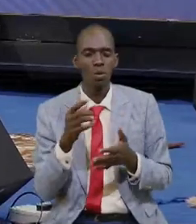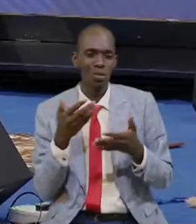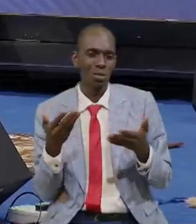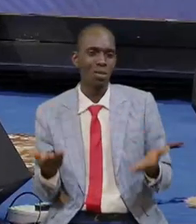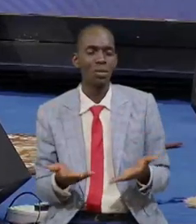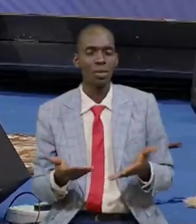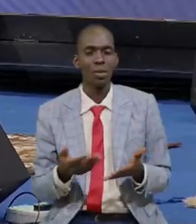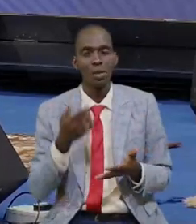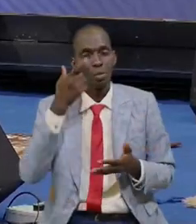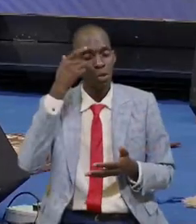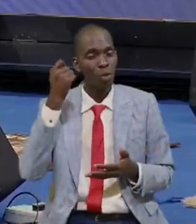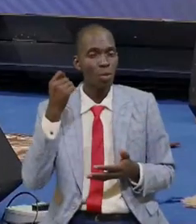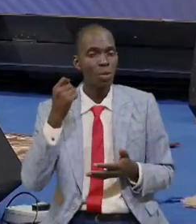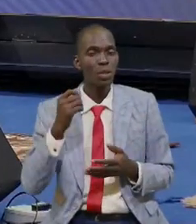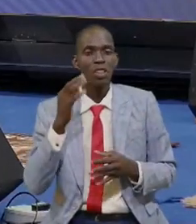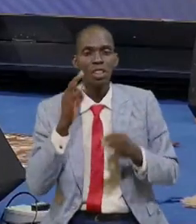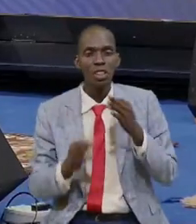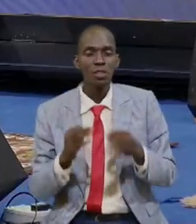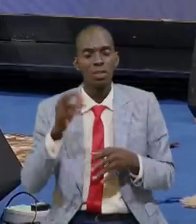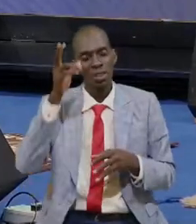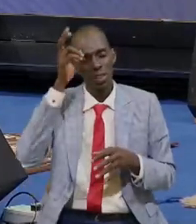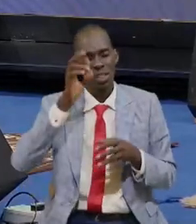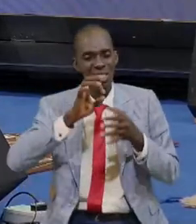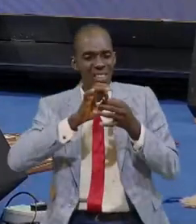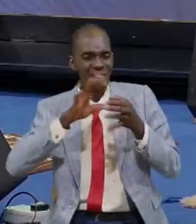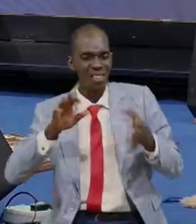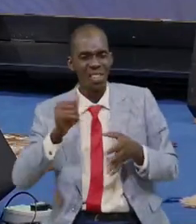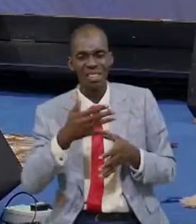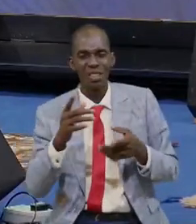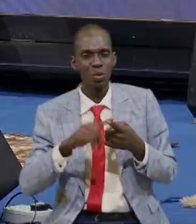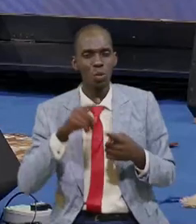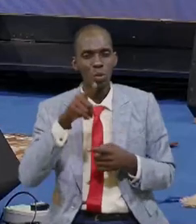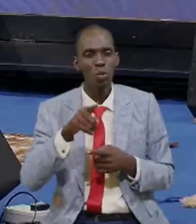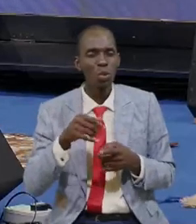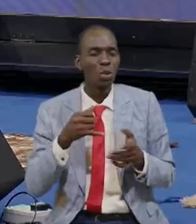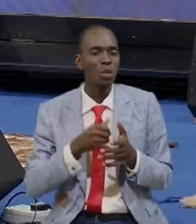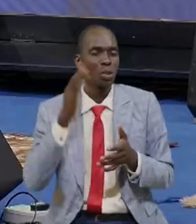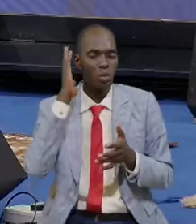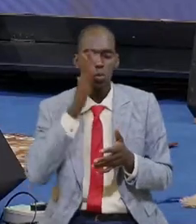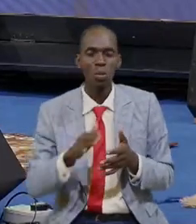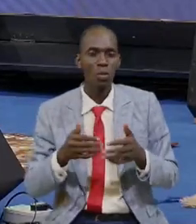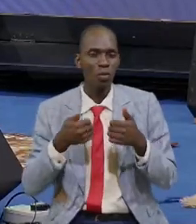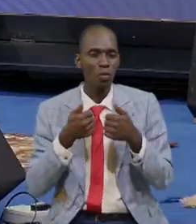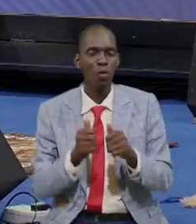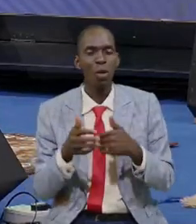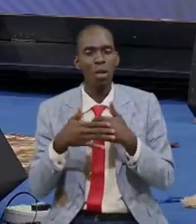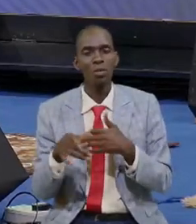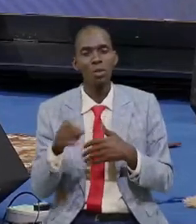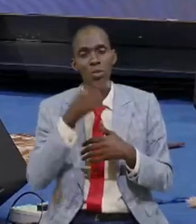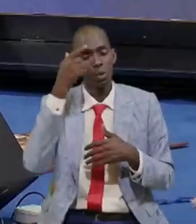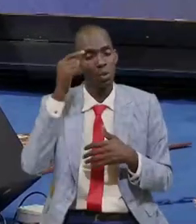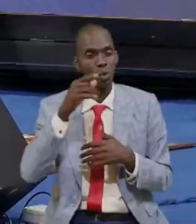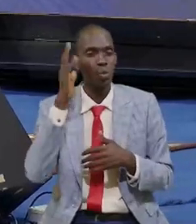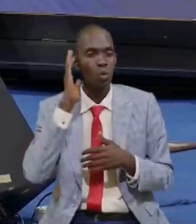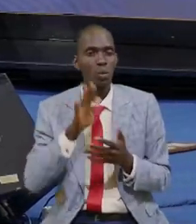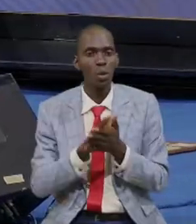Parce que si Satan te passe quelque chose, il va t'accompagner. Parce que c'est son